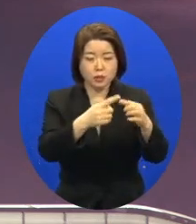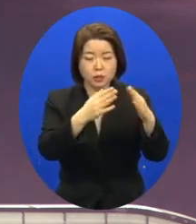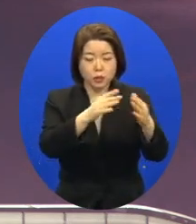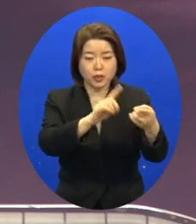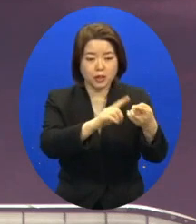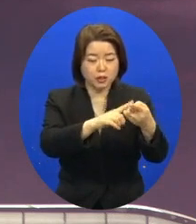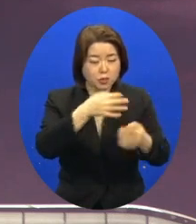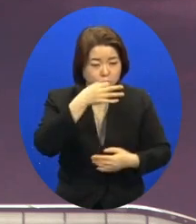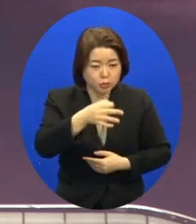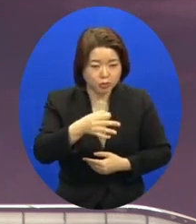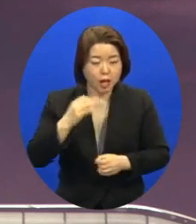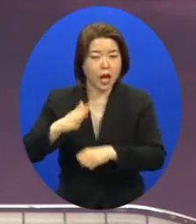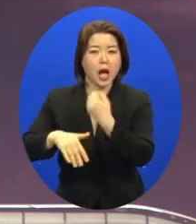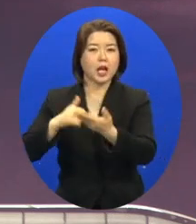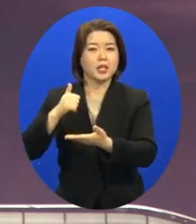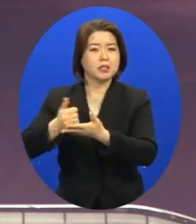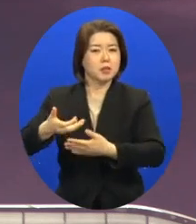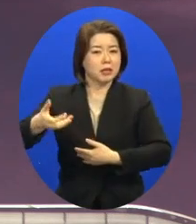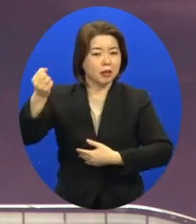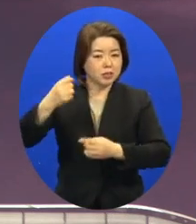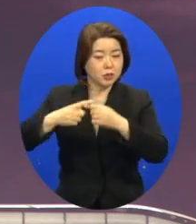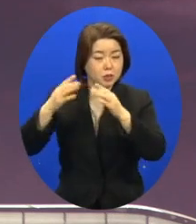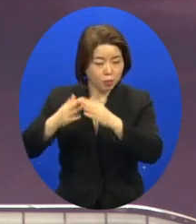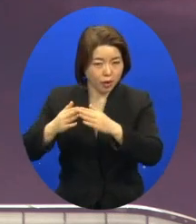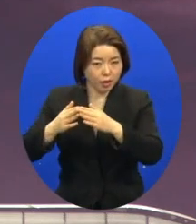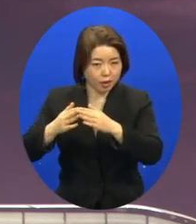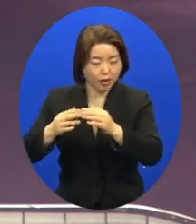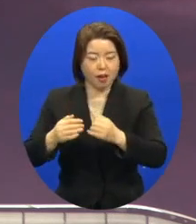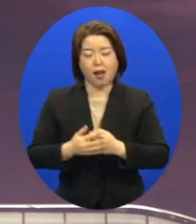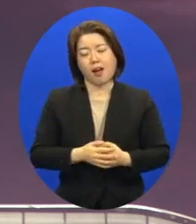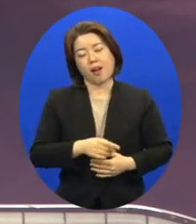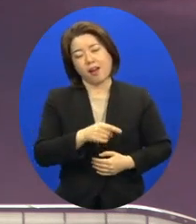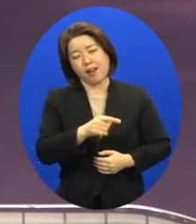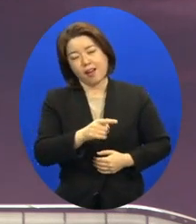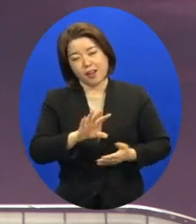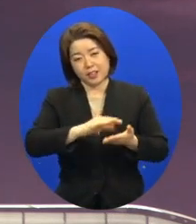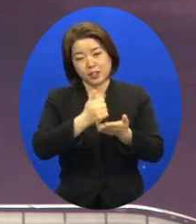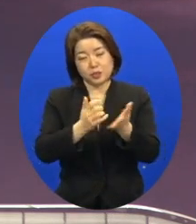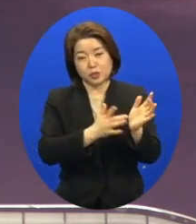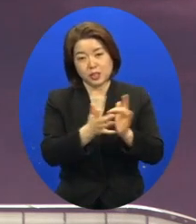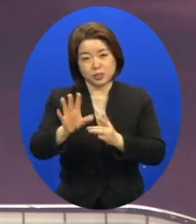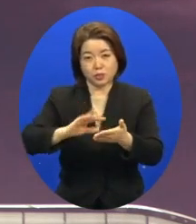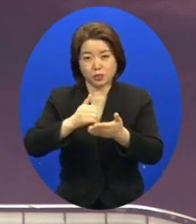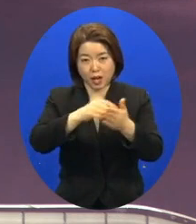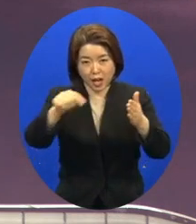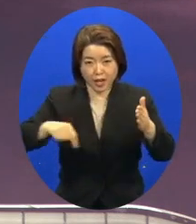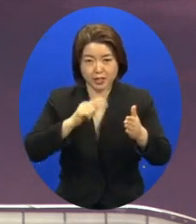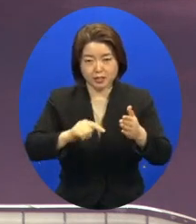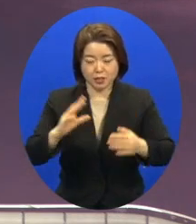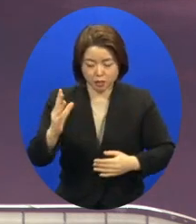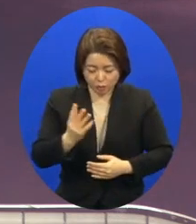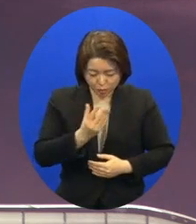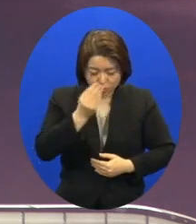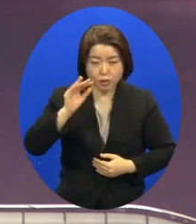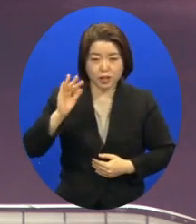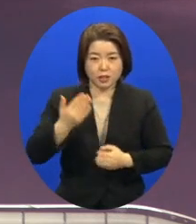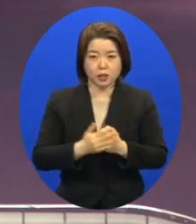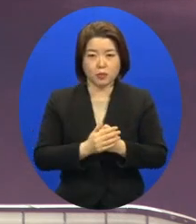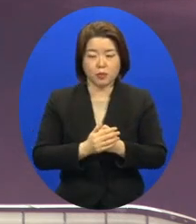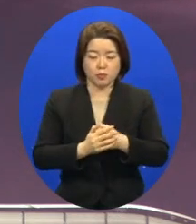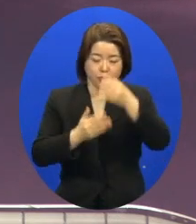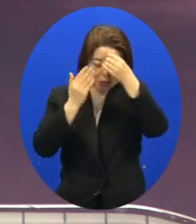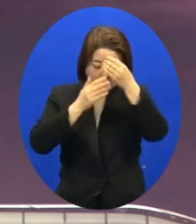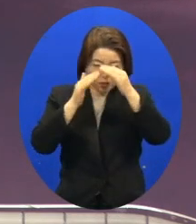말했습니다. 그 문제 많은 고린도 교인들을 향하여 그리스도 예수 안에서 거룩하여지고